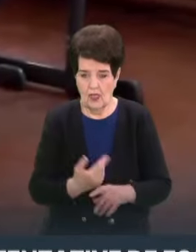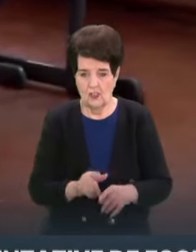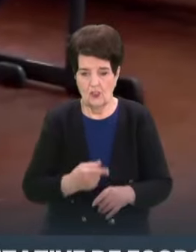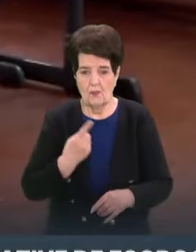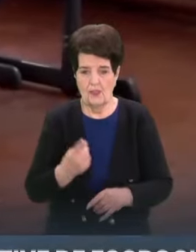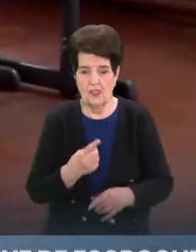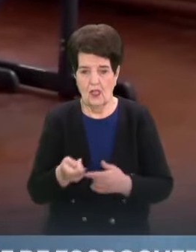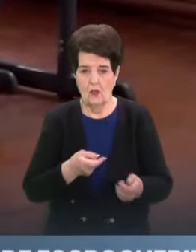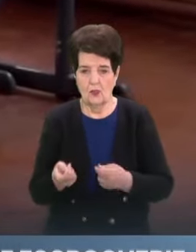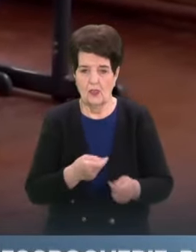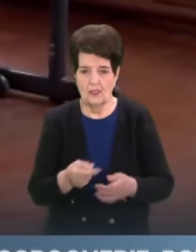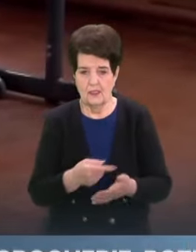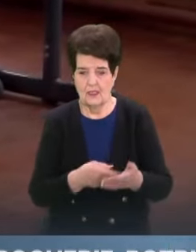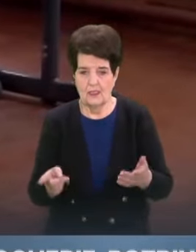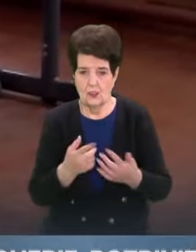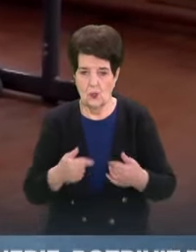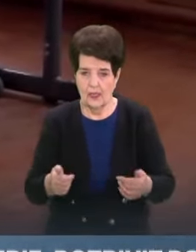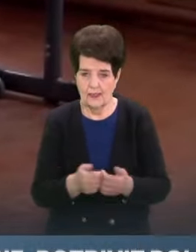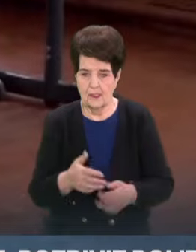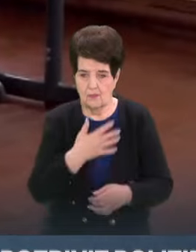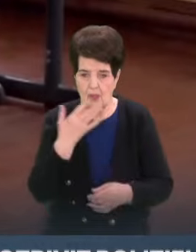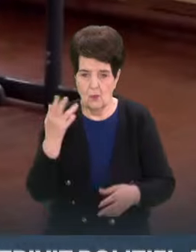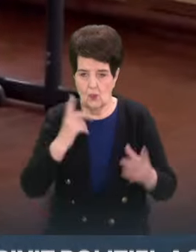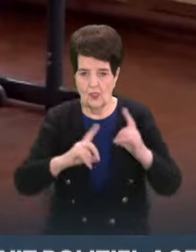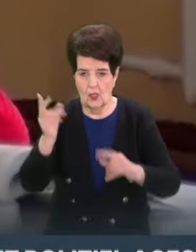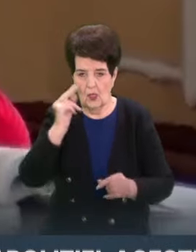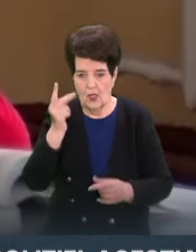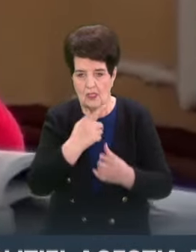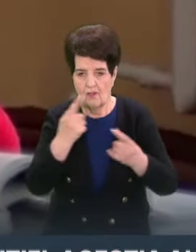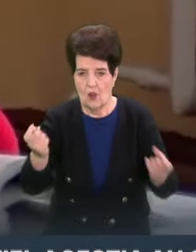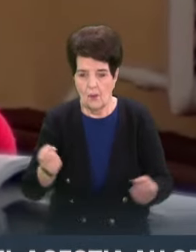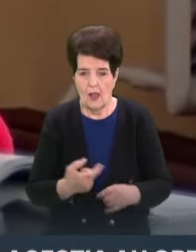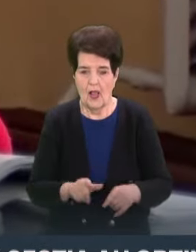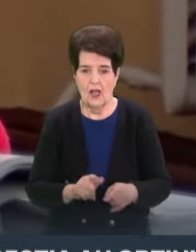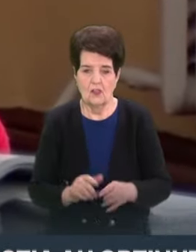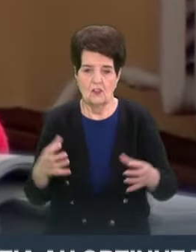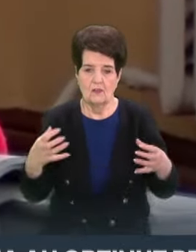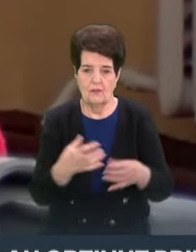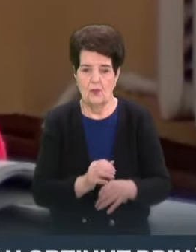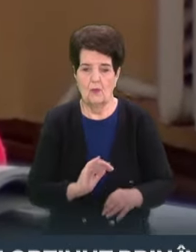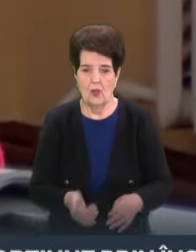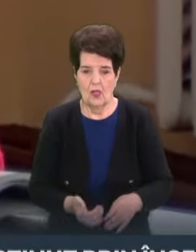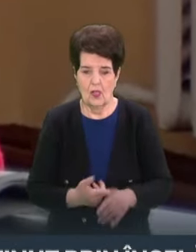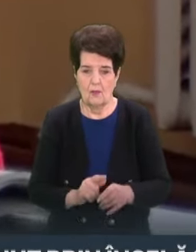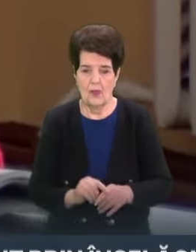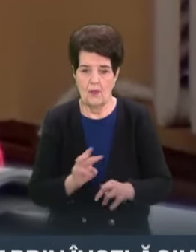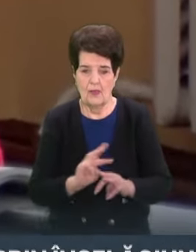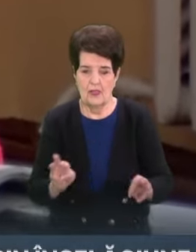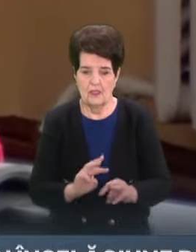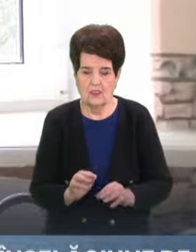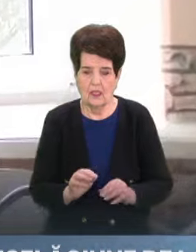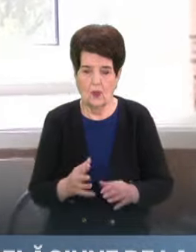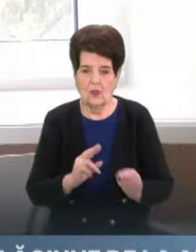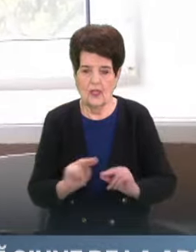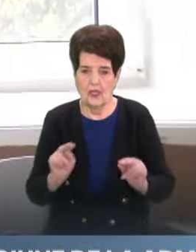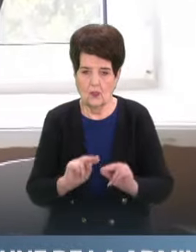meseriei, autoritățile intenționează să organizeze mai multe cursuri de formare și să reducă birocrația școlară. Ministerul Educației și Cercetării și-a